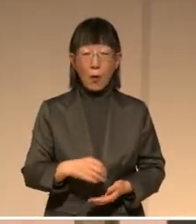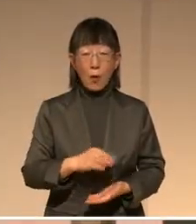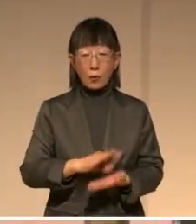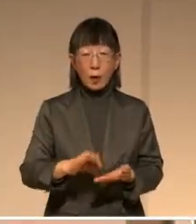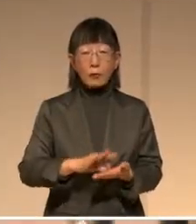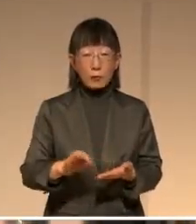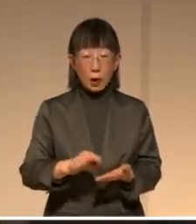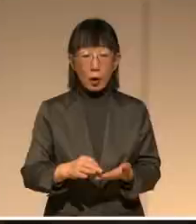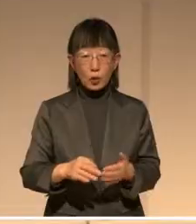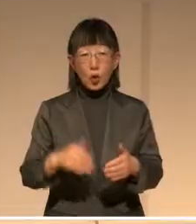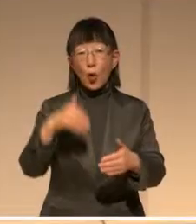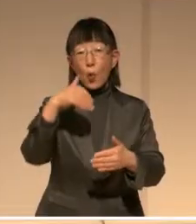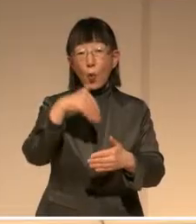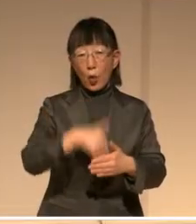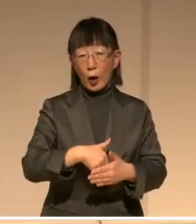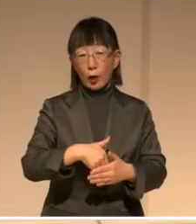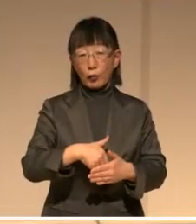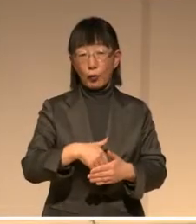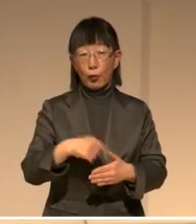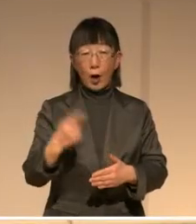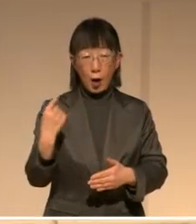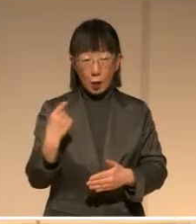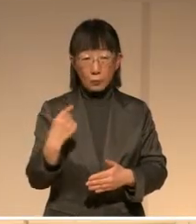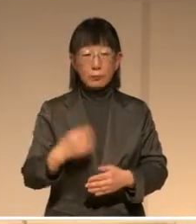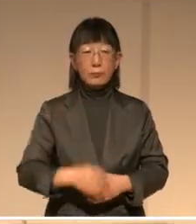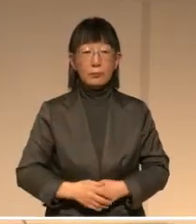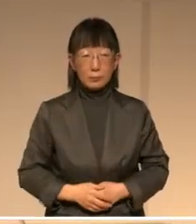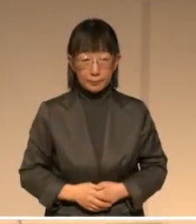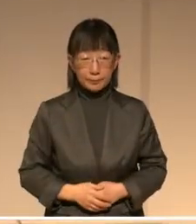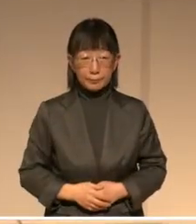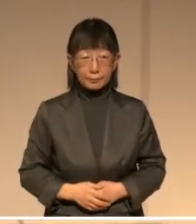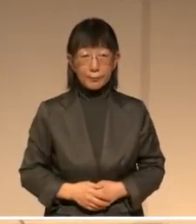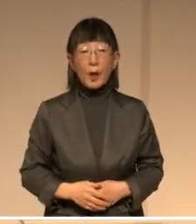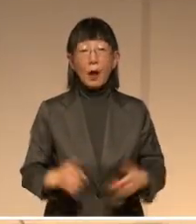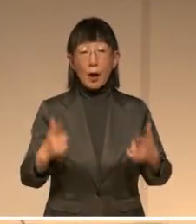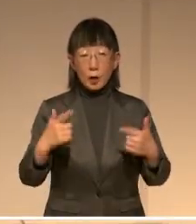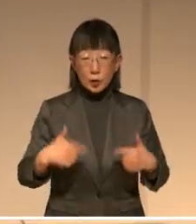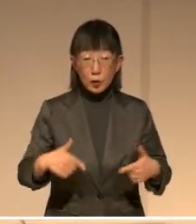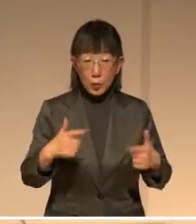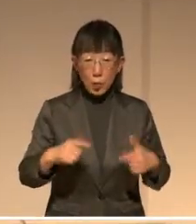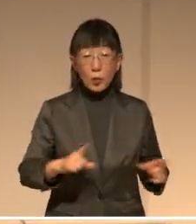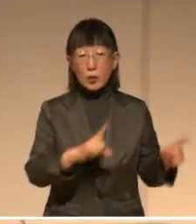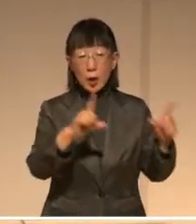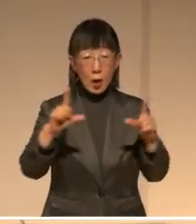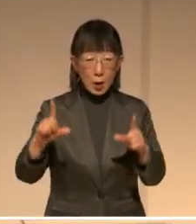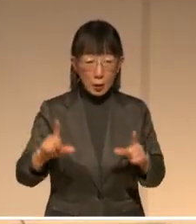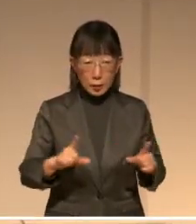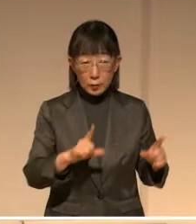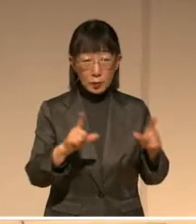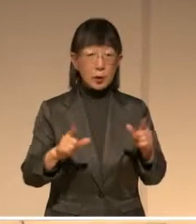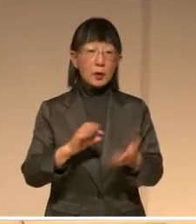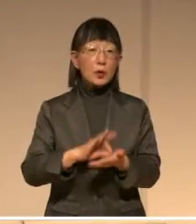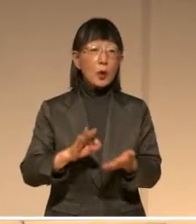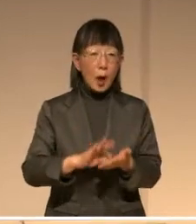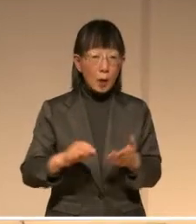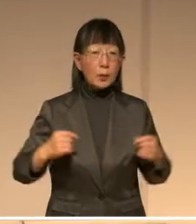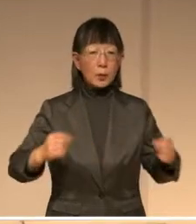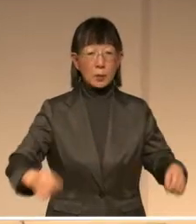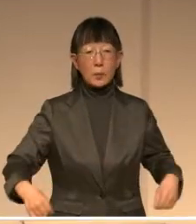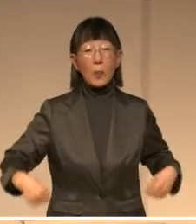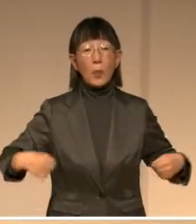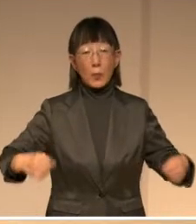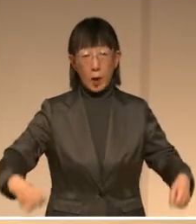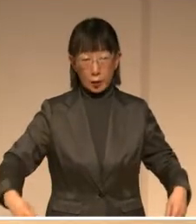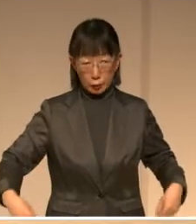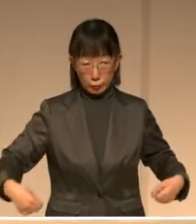なのでも全然普段の生活用の車いすでこれであのリオパラリンピックの閉会式も